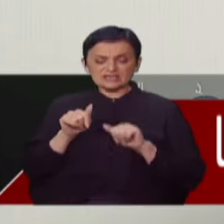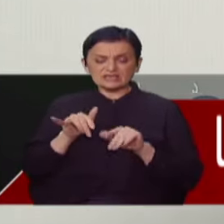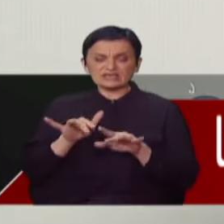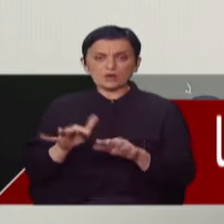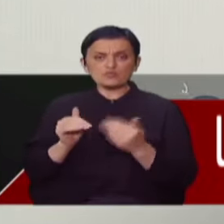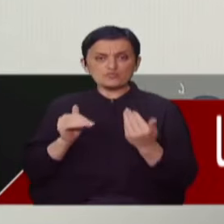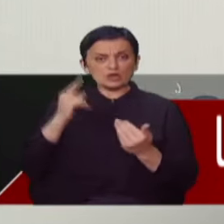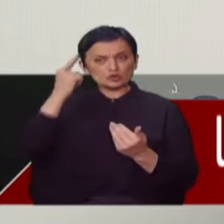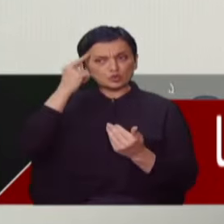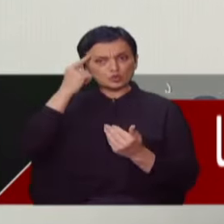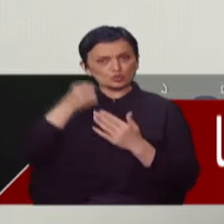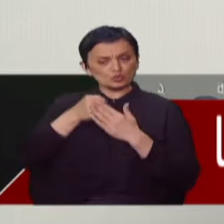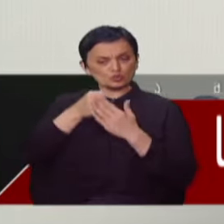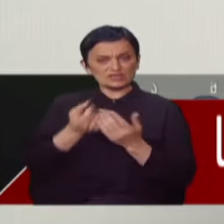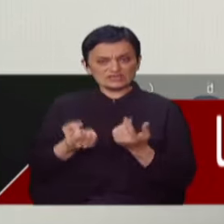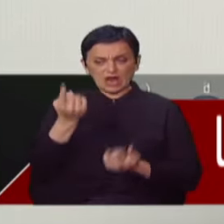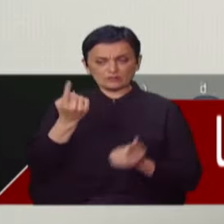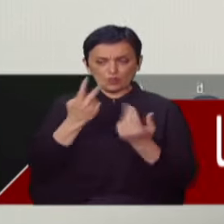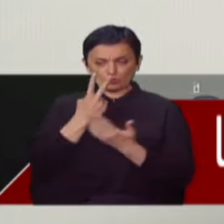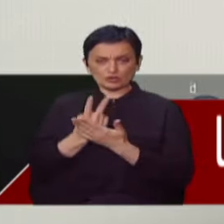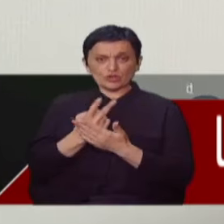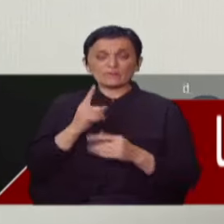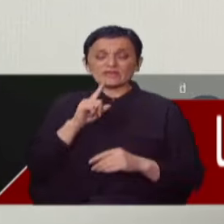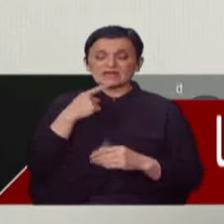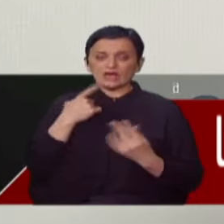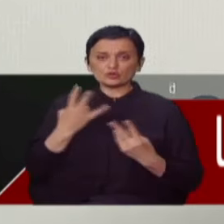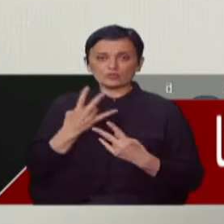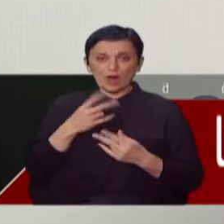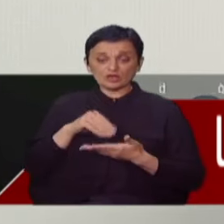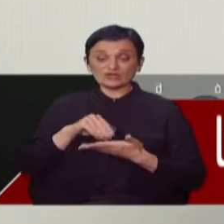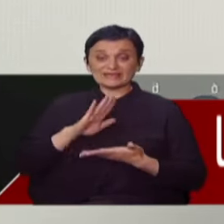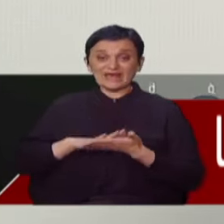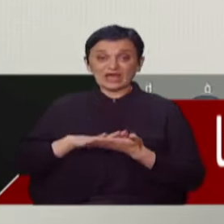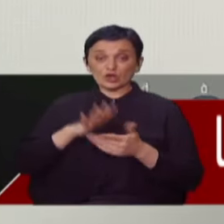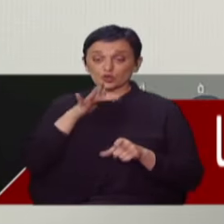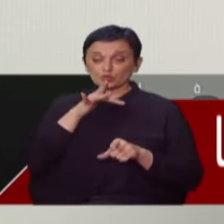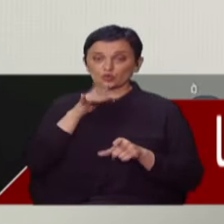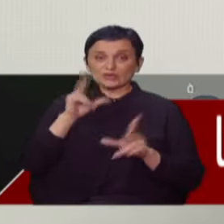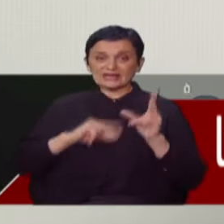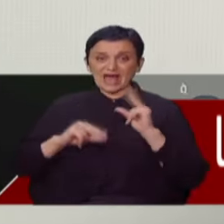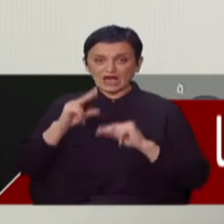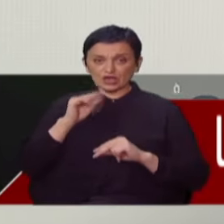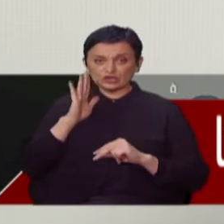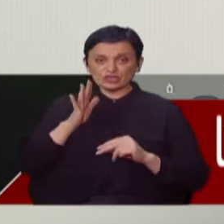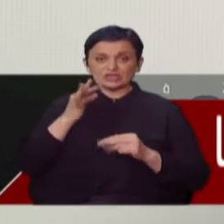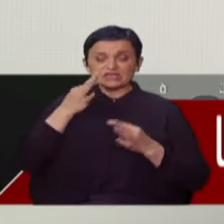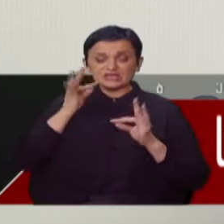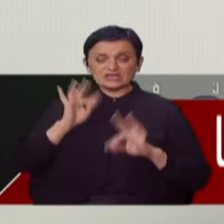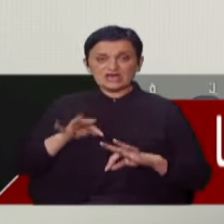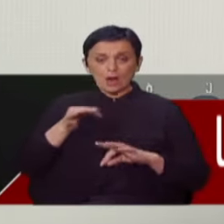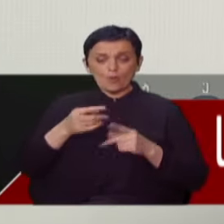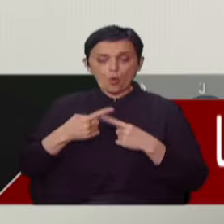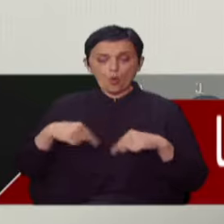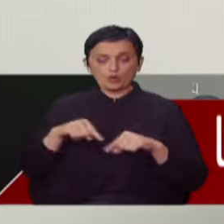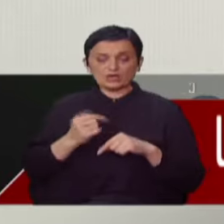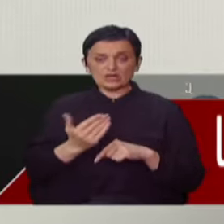და მათი უნარების წარმოჩენას. Რა თქმა უნდა, რეგისტრაციის დროს გათვალისწინებული იქნება გამოცდილება